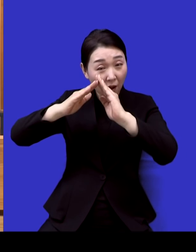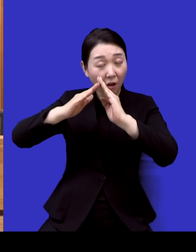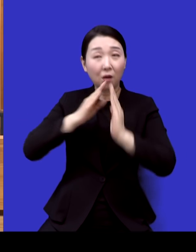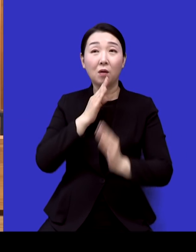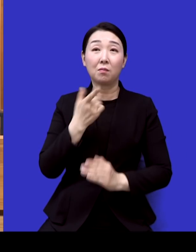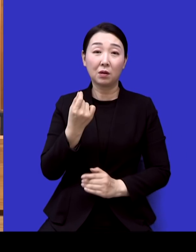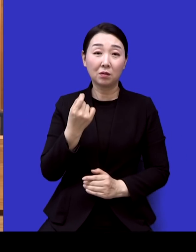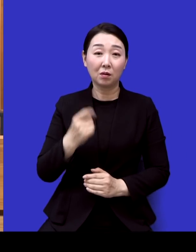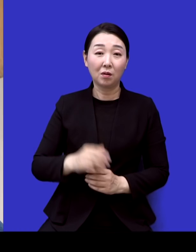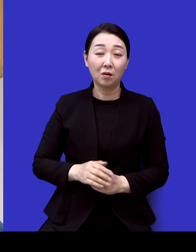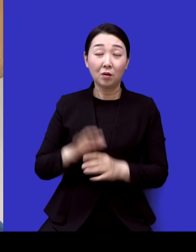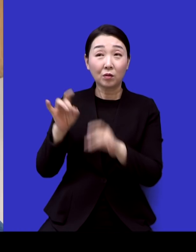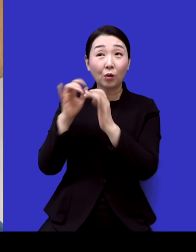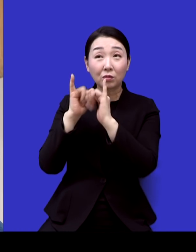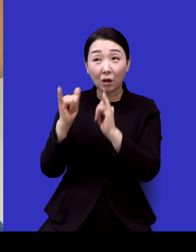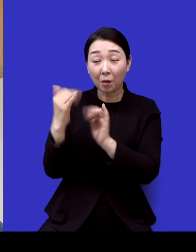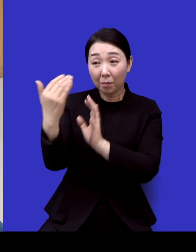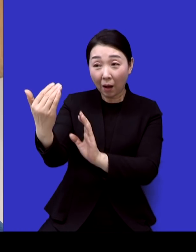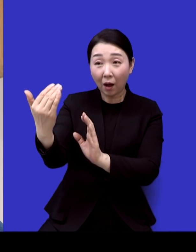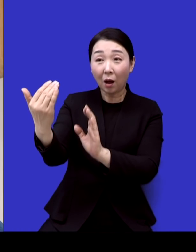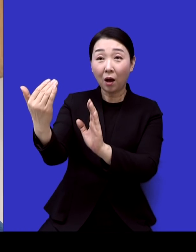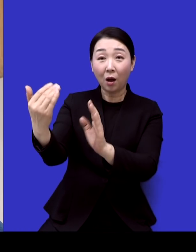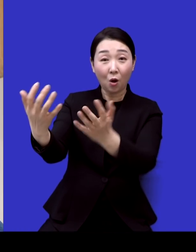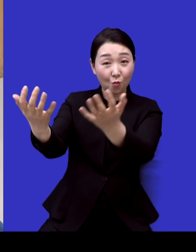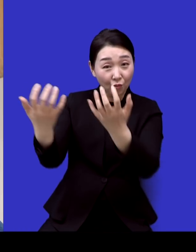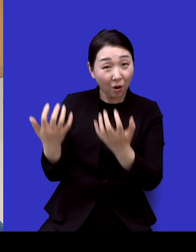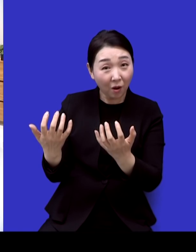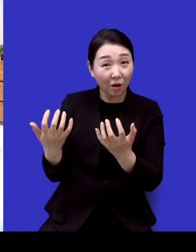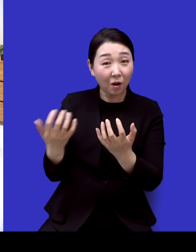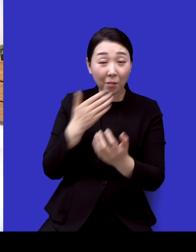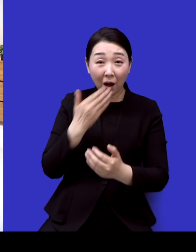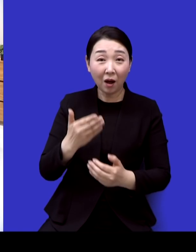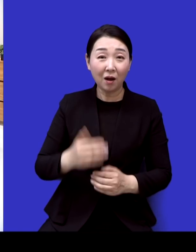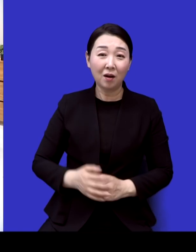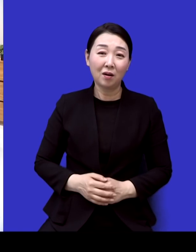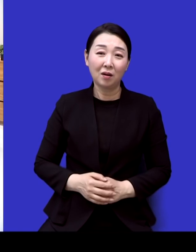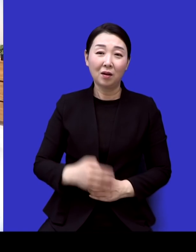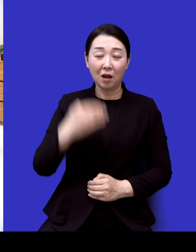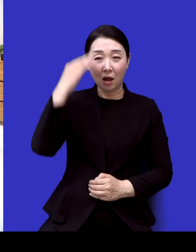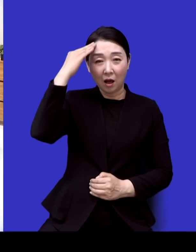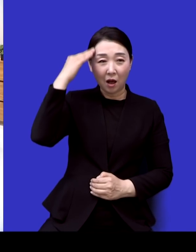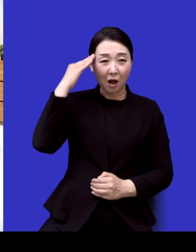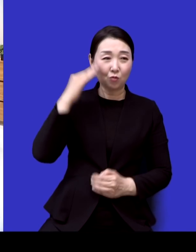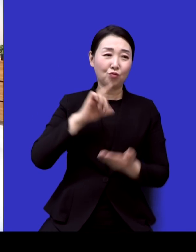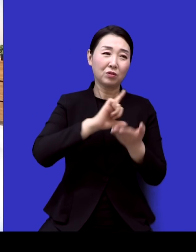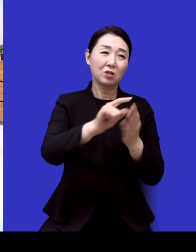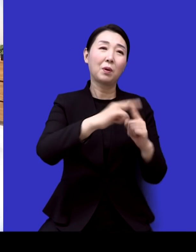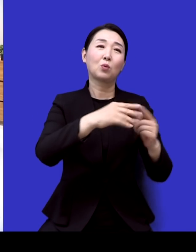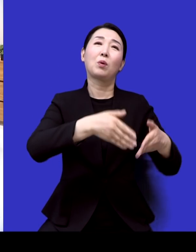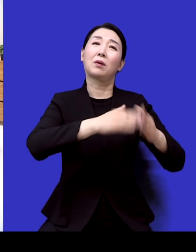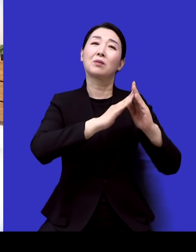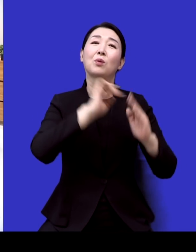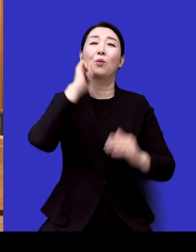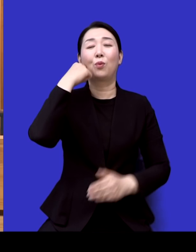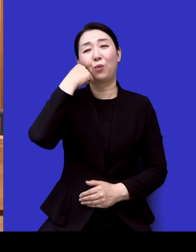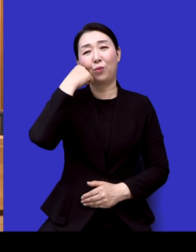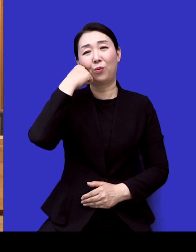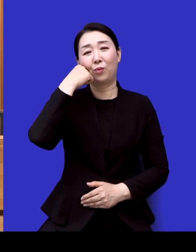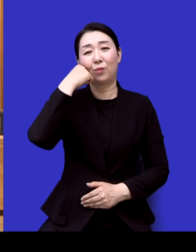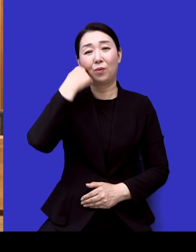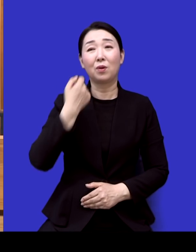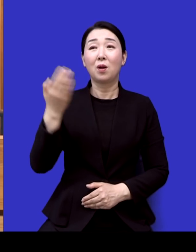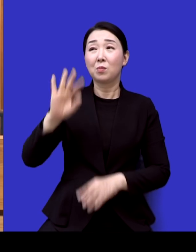그 현지인들을 상대로? 네, 현지인들의 상대. 아이고 이게 뭐 좀 우리나라에서 국내에서 어디 지방 가서 개척하기도 힘든데 네.